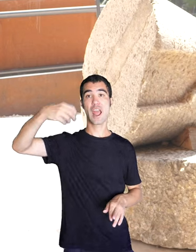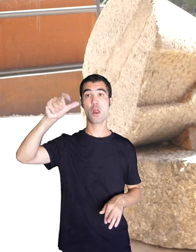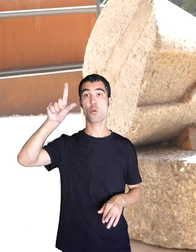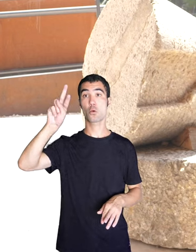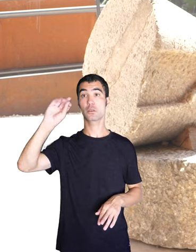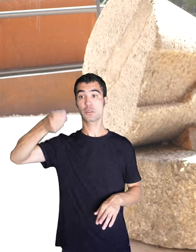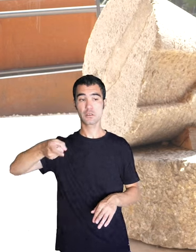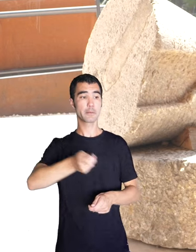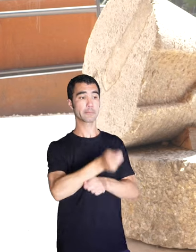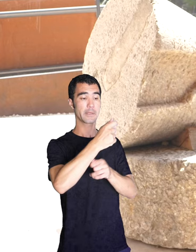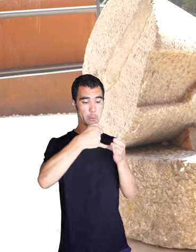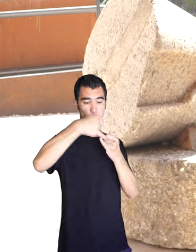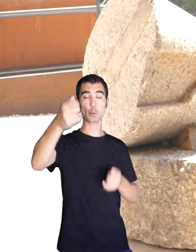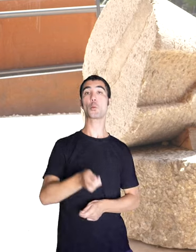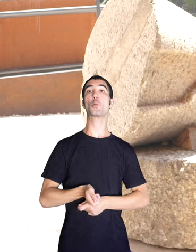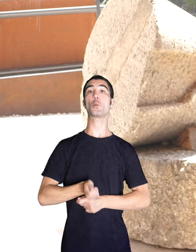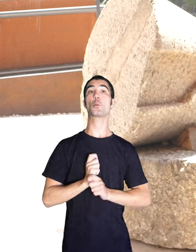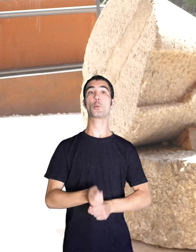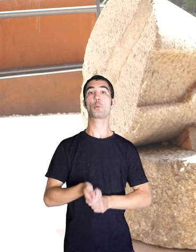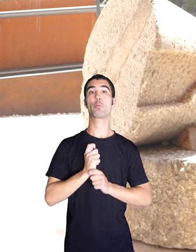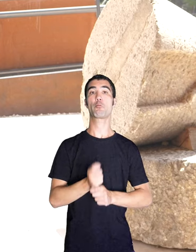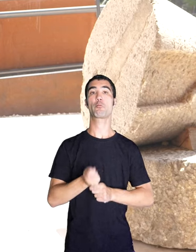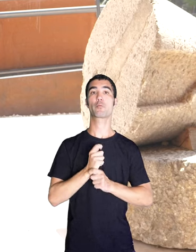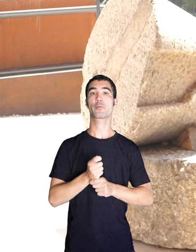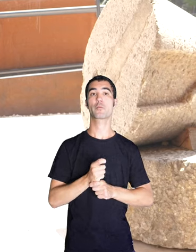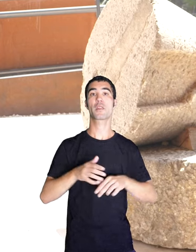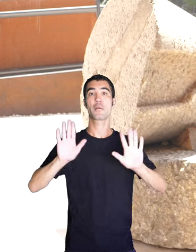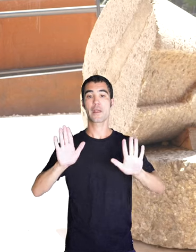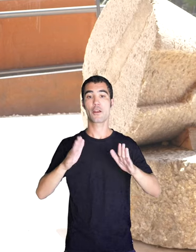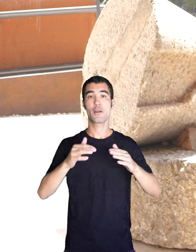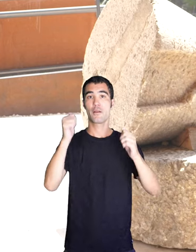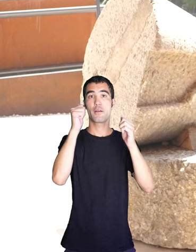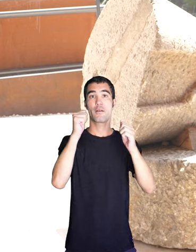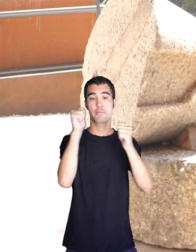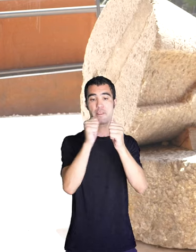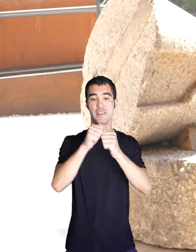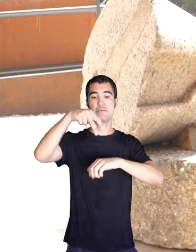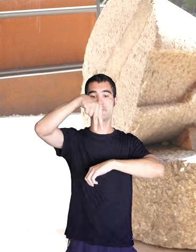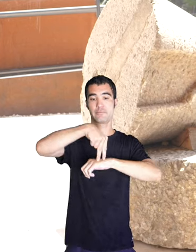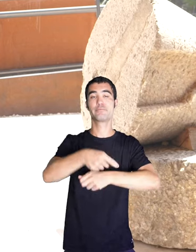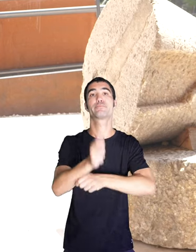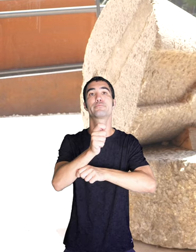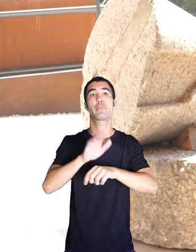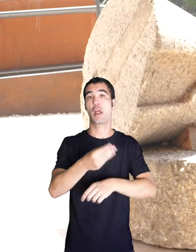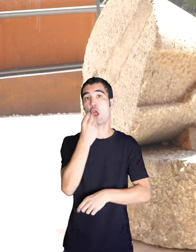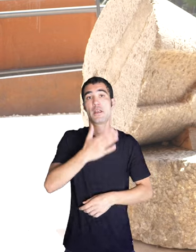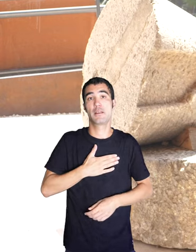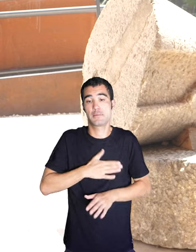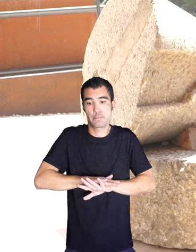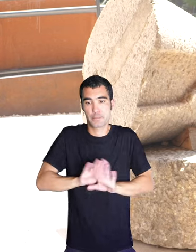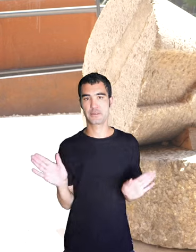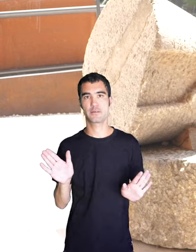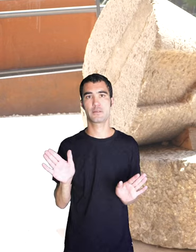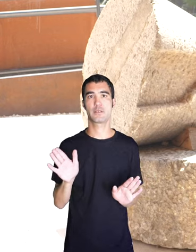pescar en canyeta, i anaven a pescar per tenir un pot de peix per menjar. O sigui,